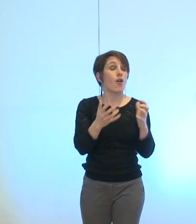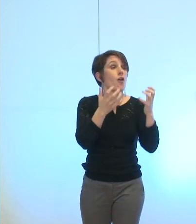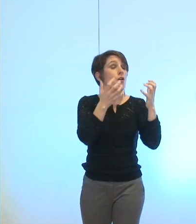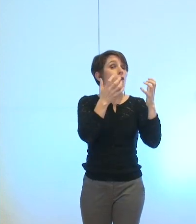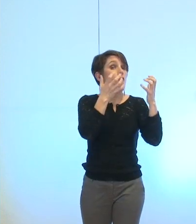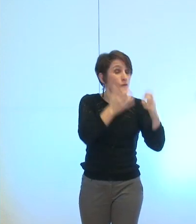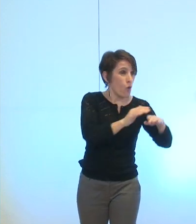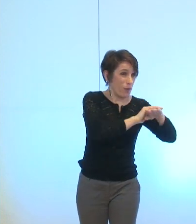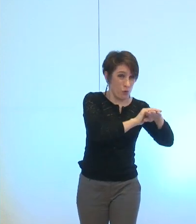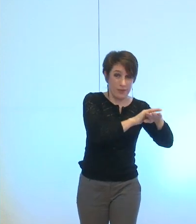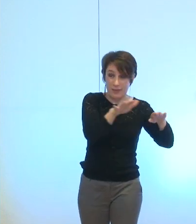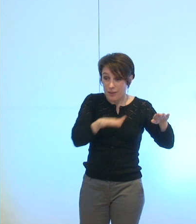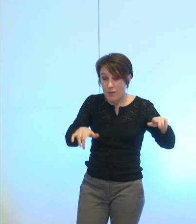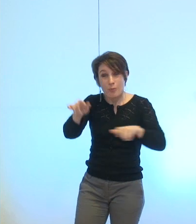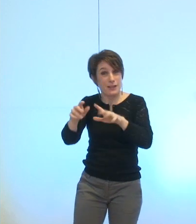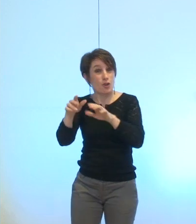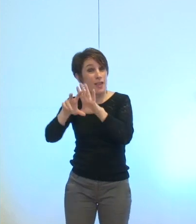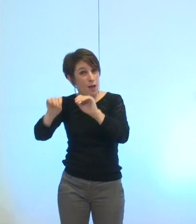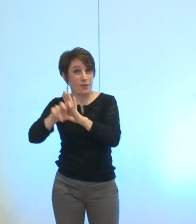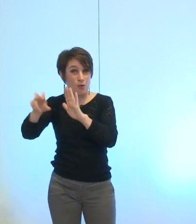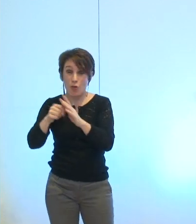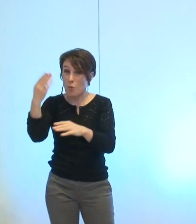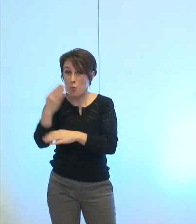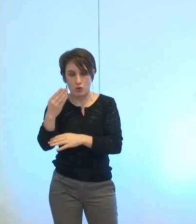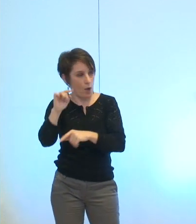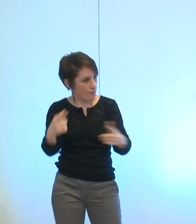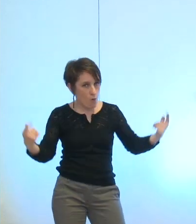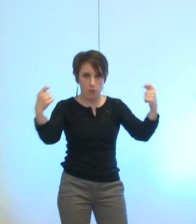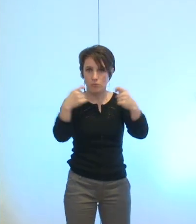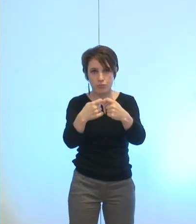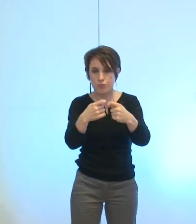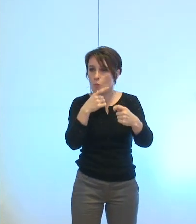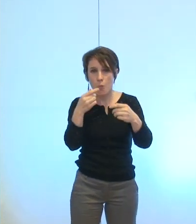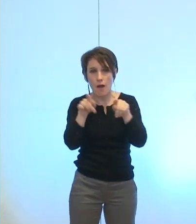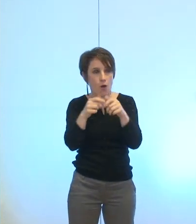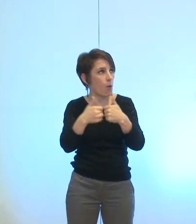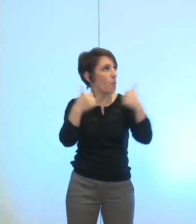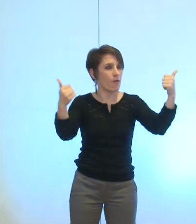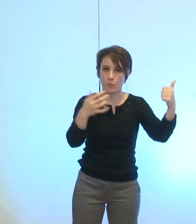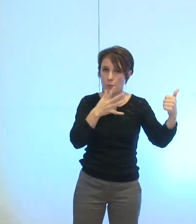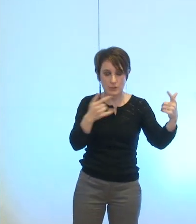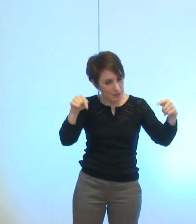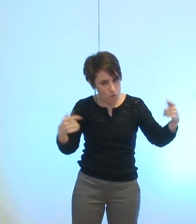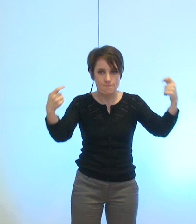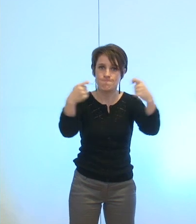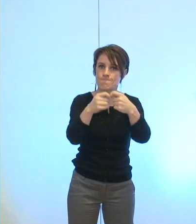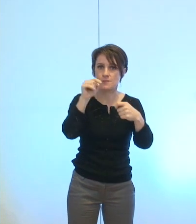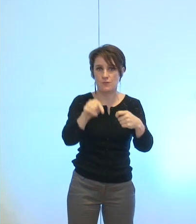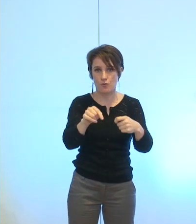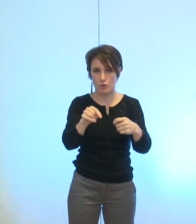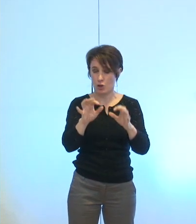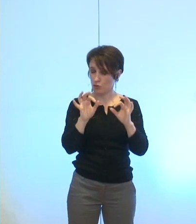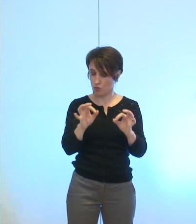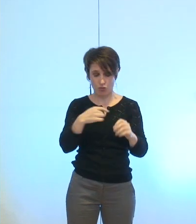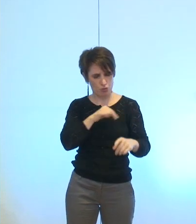des grenaubois et des réalités financières et c'est dans cet état d'esprit que nous entamerons le budget et le